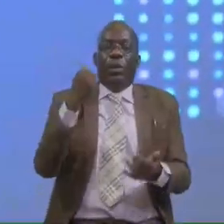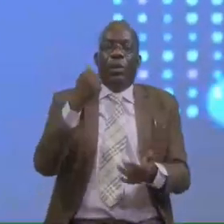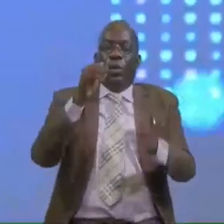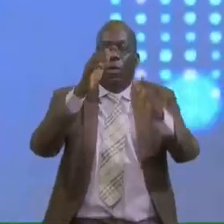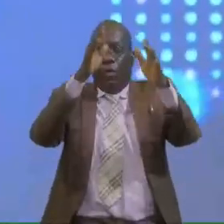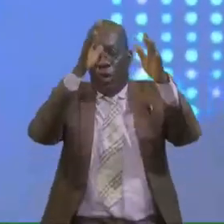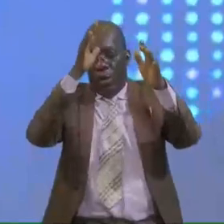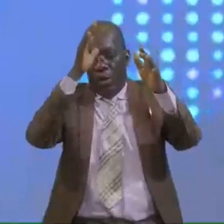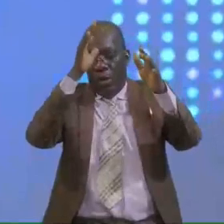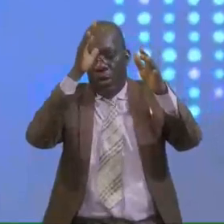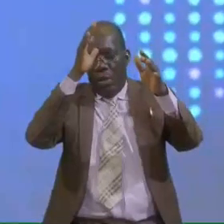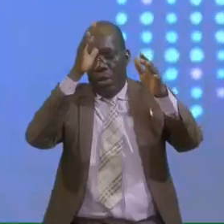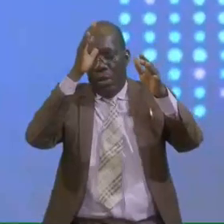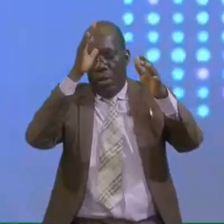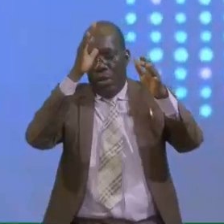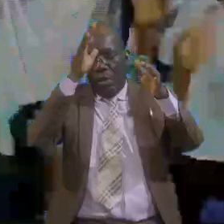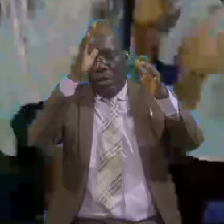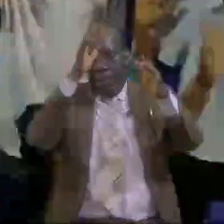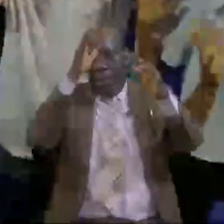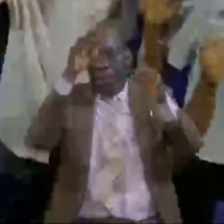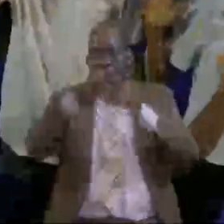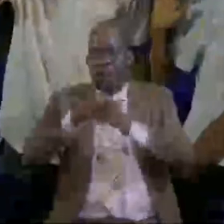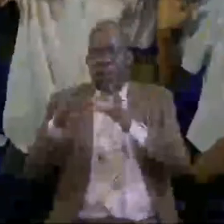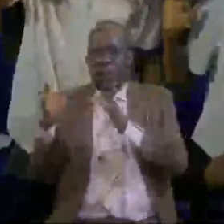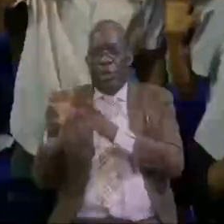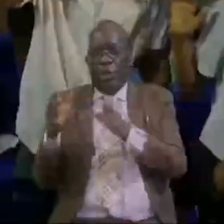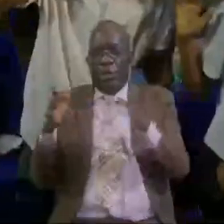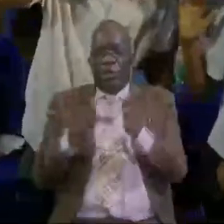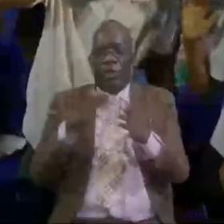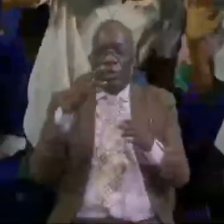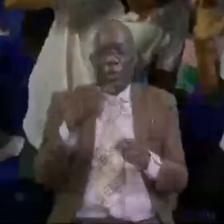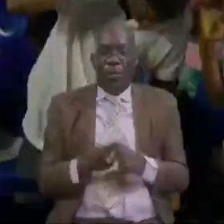Père, au nom de Jésus,